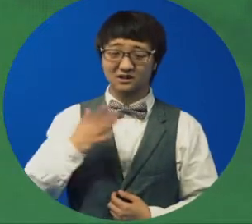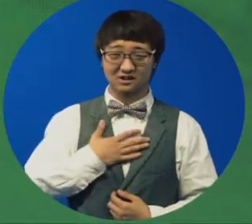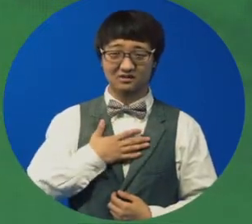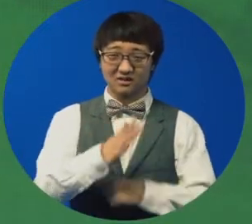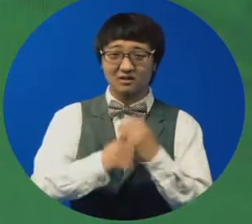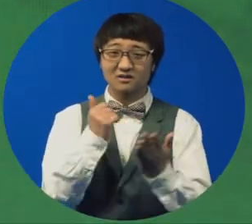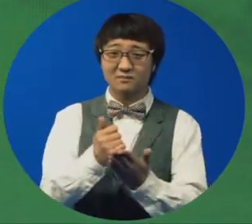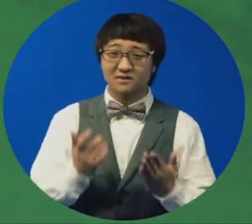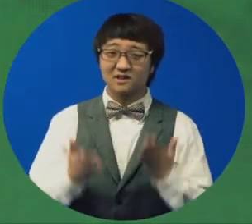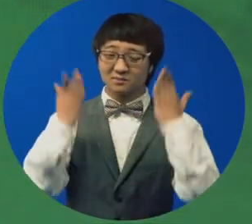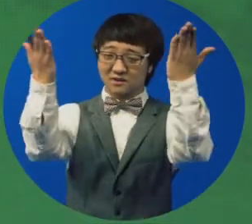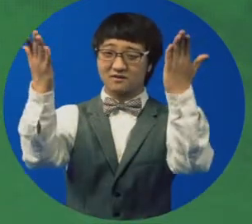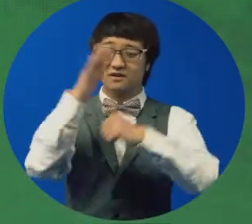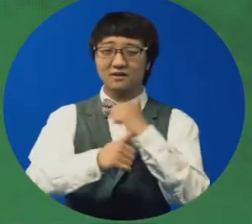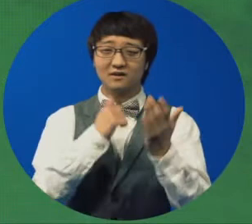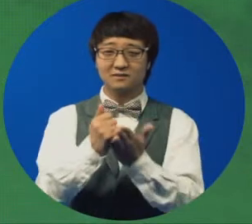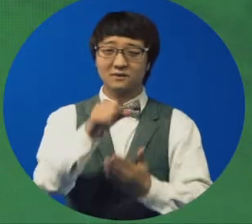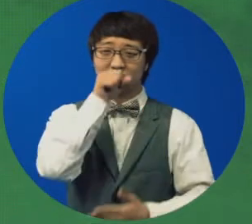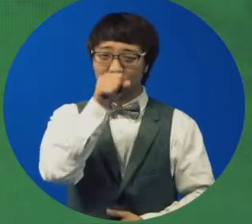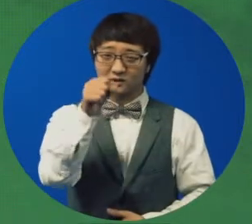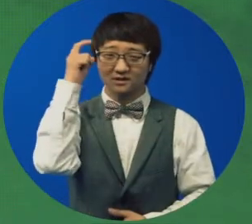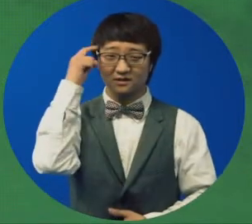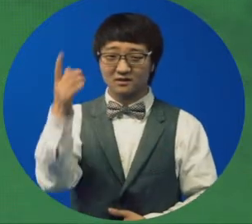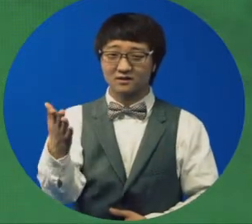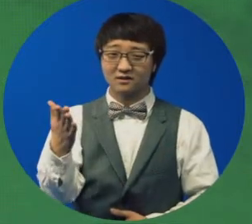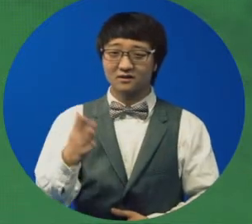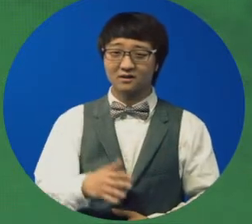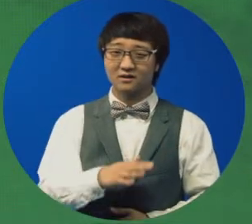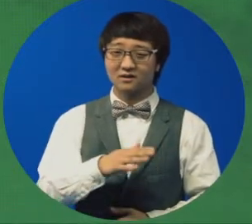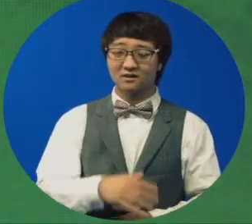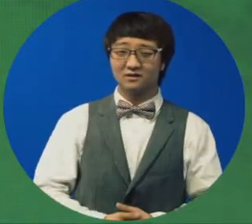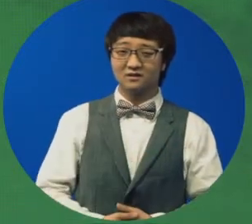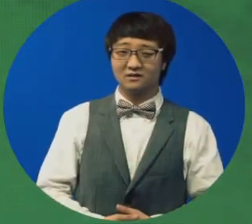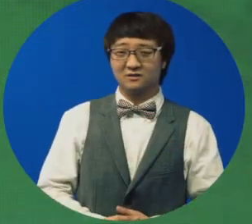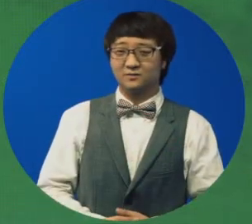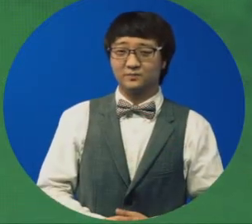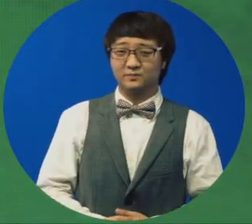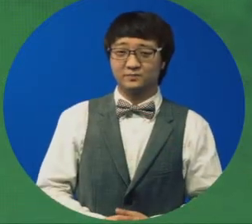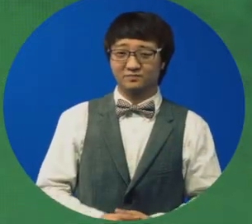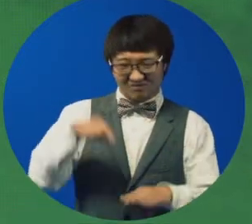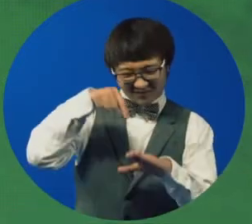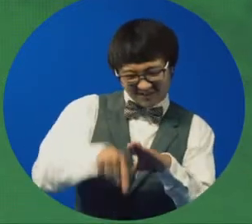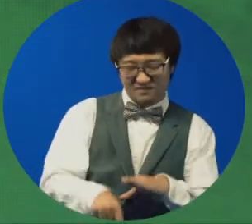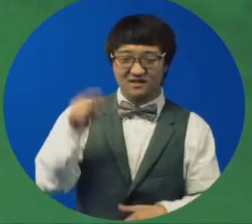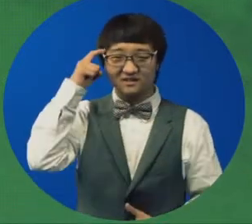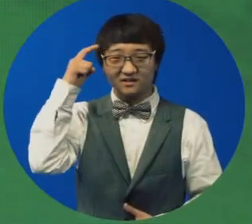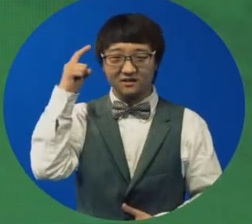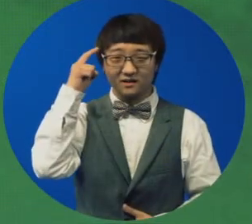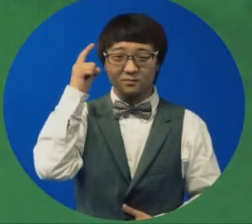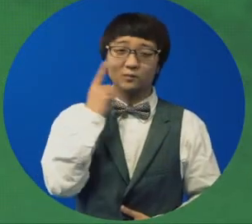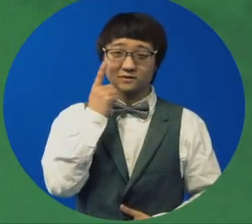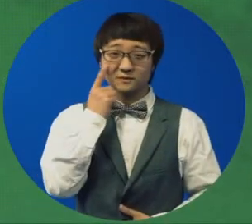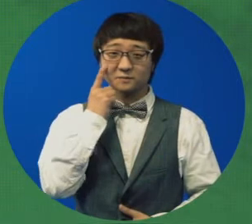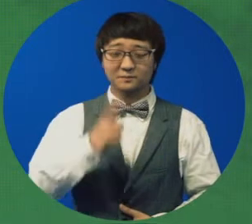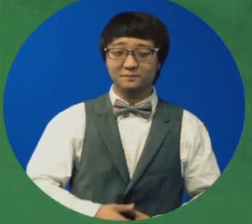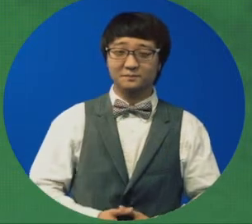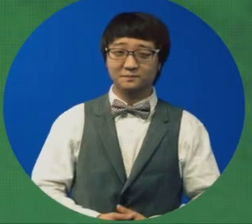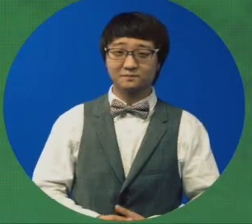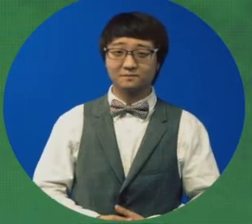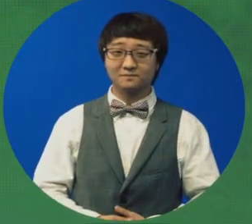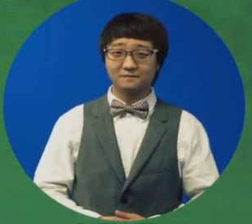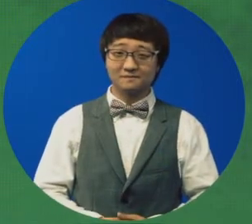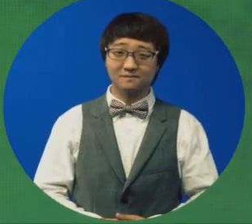드리면 하나님이 좋아하시겠습니까? 골칫덩어리겠습니까? 깊이 생각해 보세요. 여러분들 그렇게 쓸만합니까? 근데